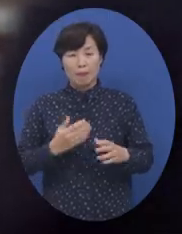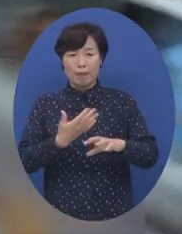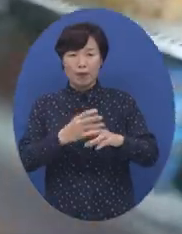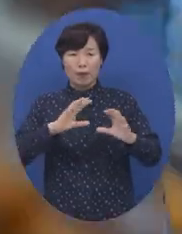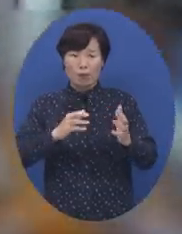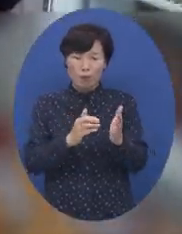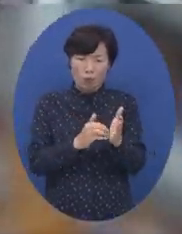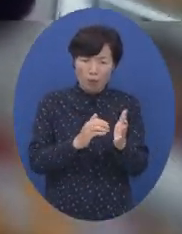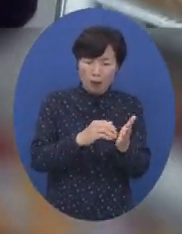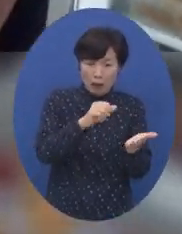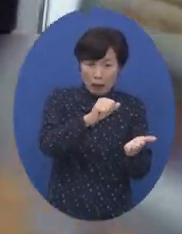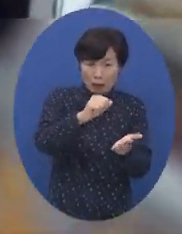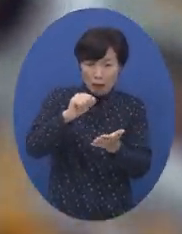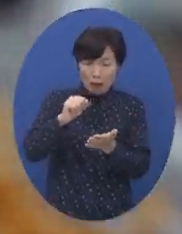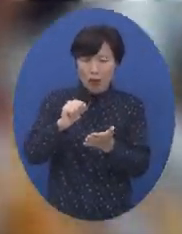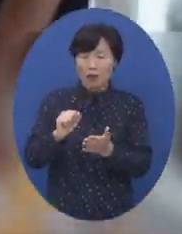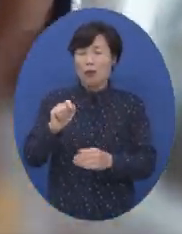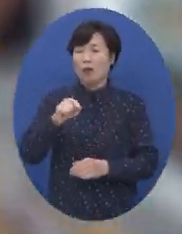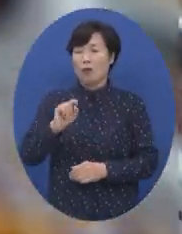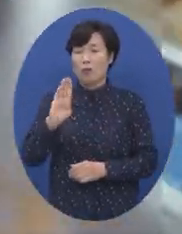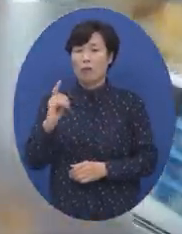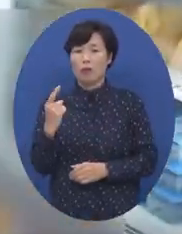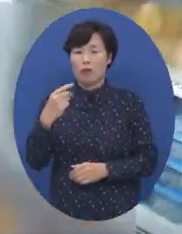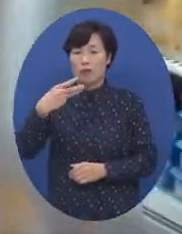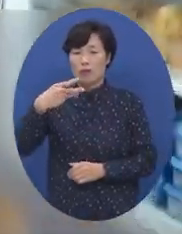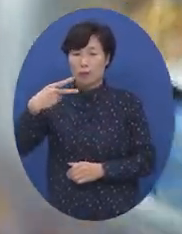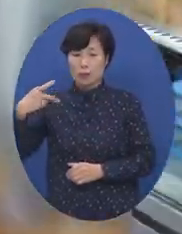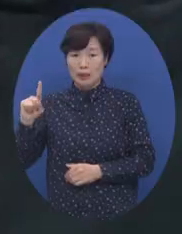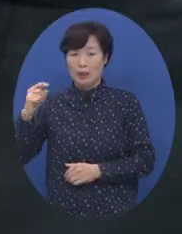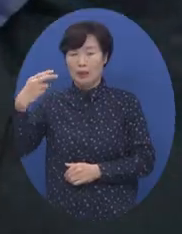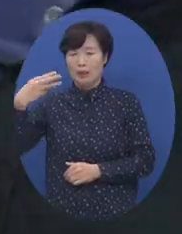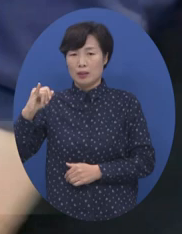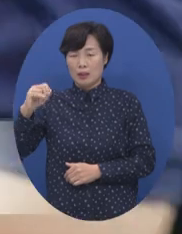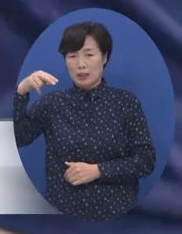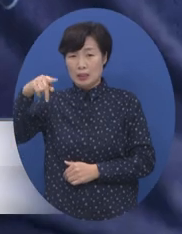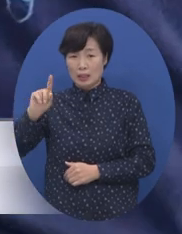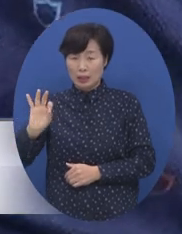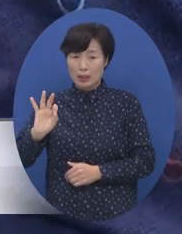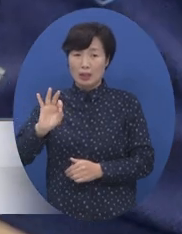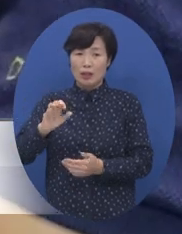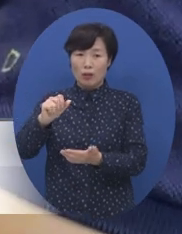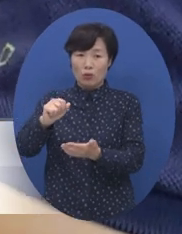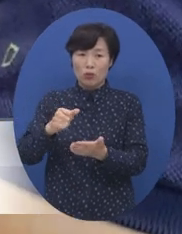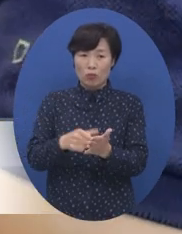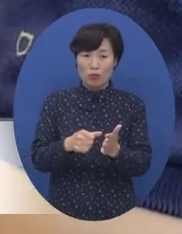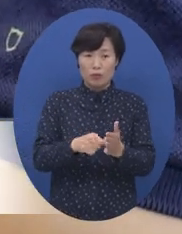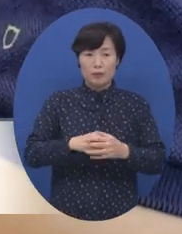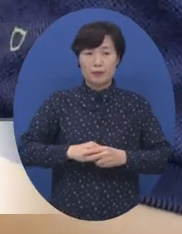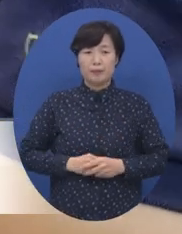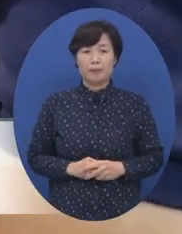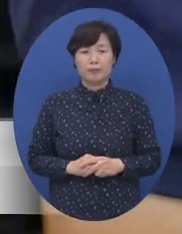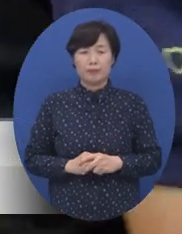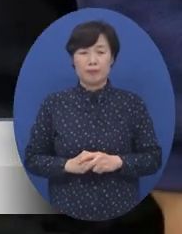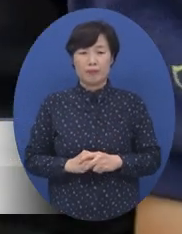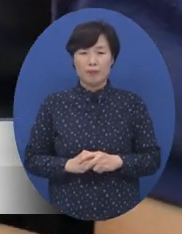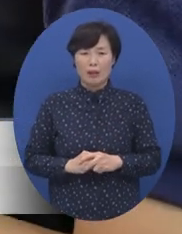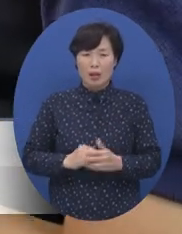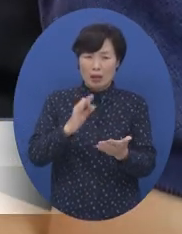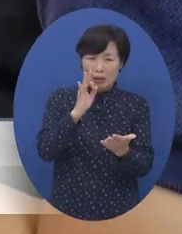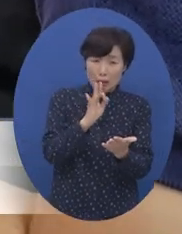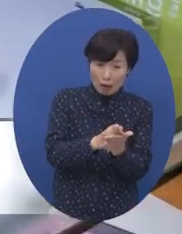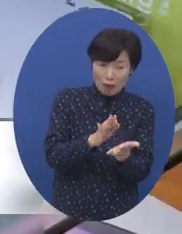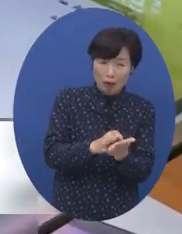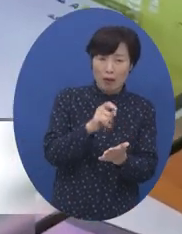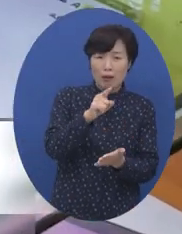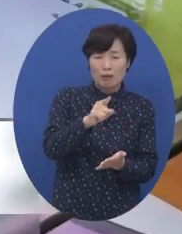해외에서 몰래 물건을 가져오는 일명 보따리 상이 파는 밀수 식품입니다. 관세가 따로 붙지 않아 상대적으로 저렴한데 걱정되는